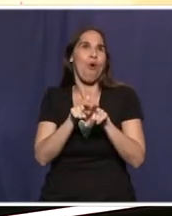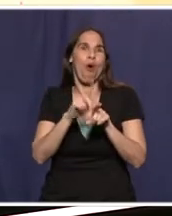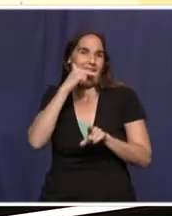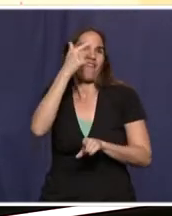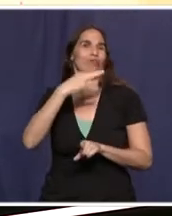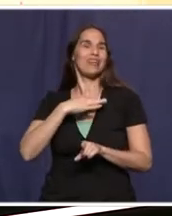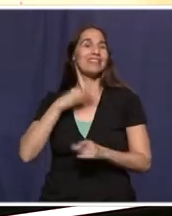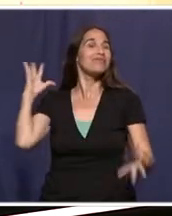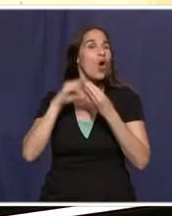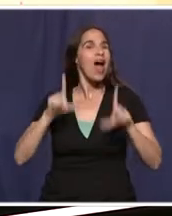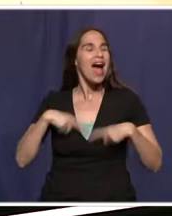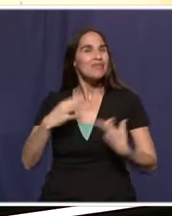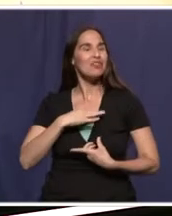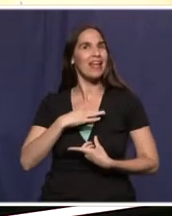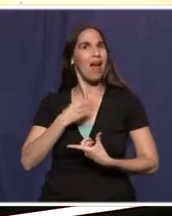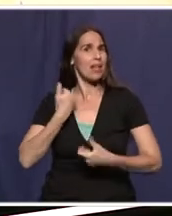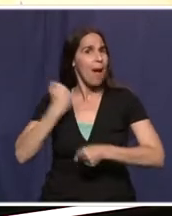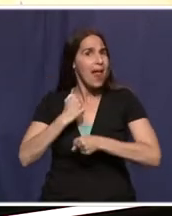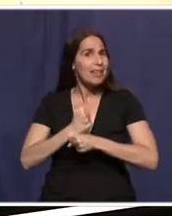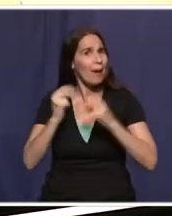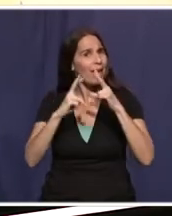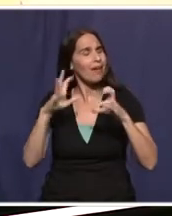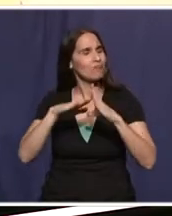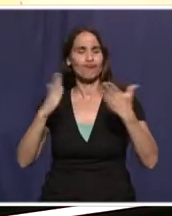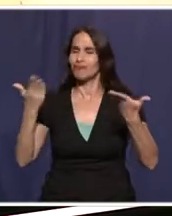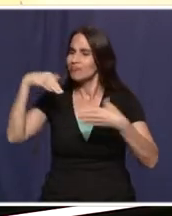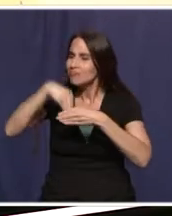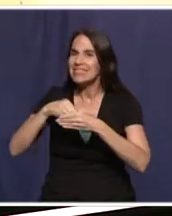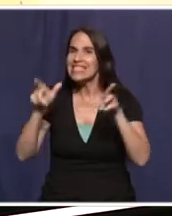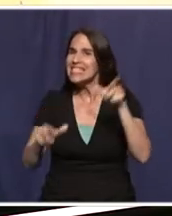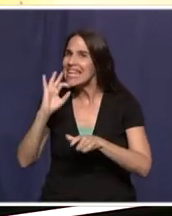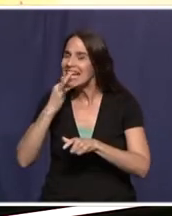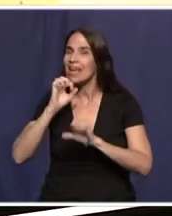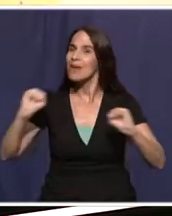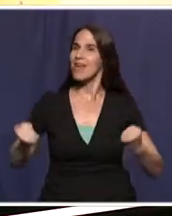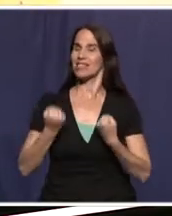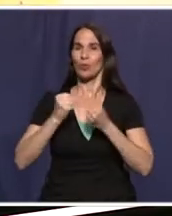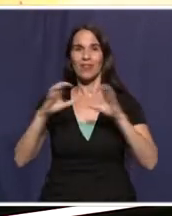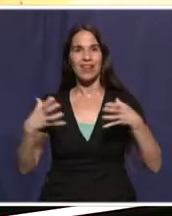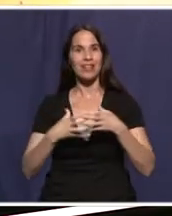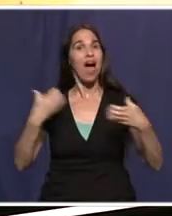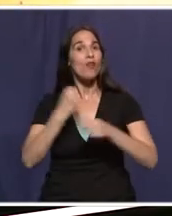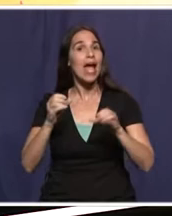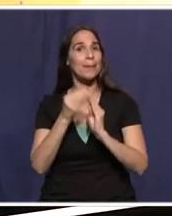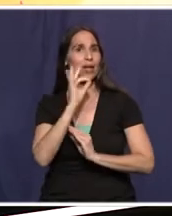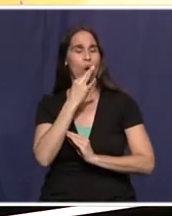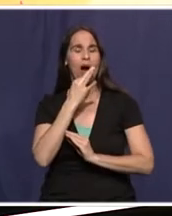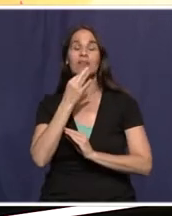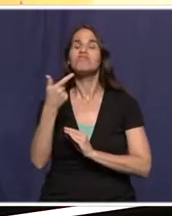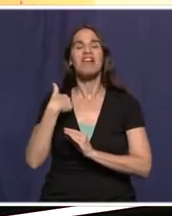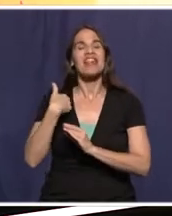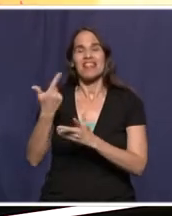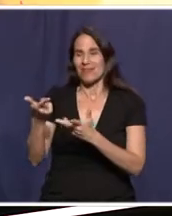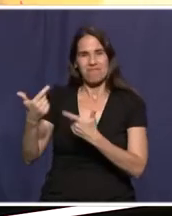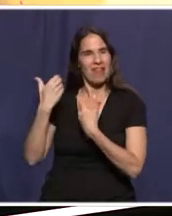כל חיי הבוגרים פעלתי בעיר, הן כשותף לקהילות צעירים והן במסגרות יזמות חברתית ובעבודה עם בני נוער. הנהגתי מכוחה של העיר